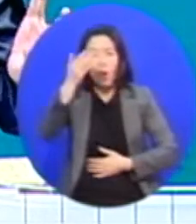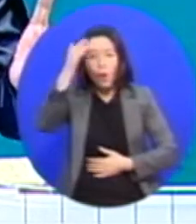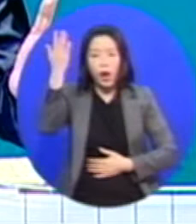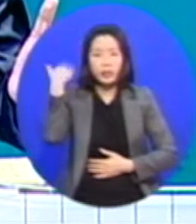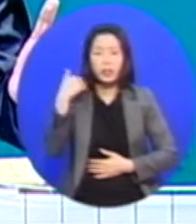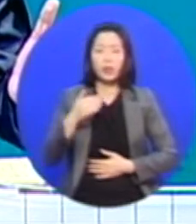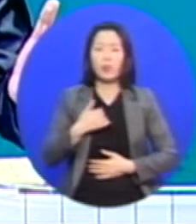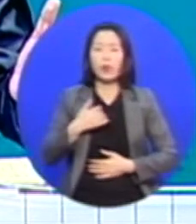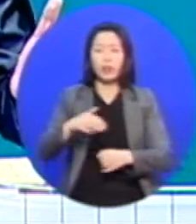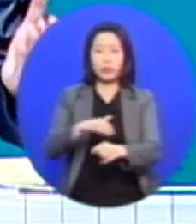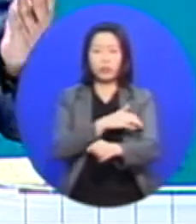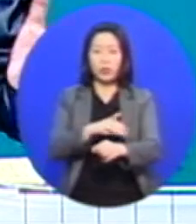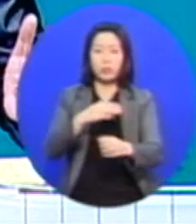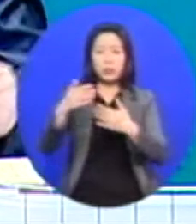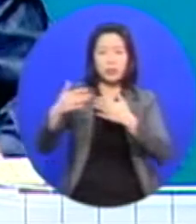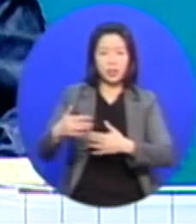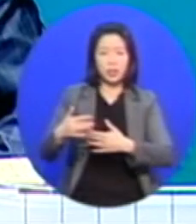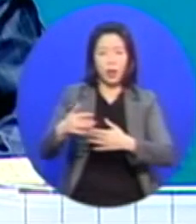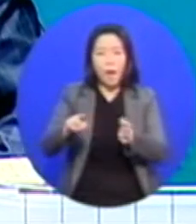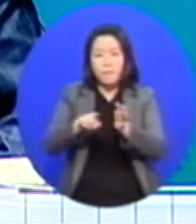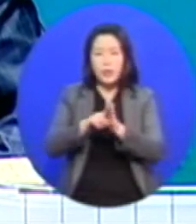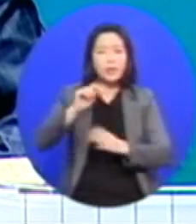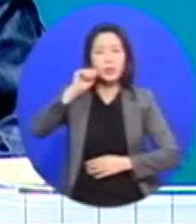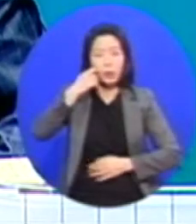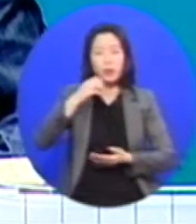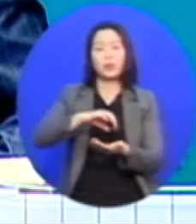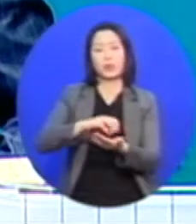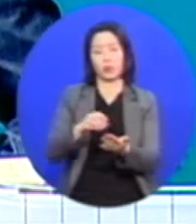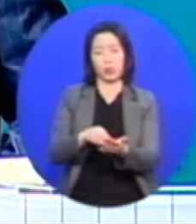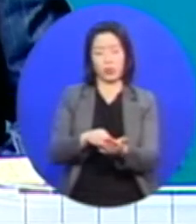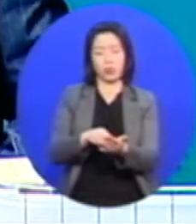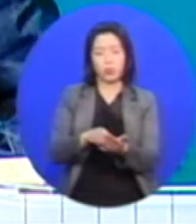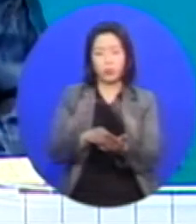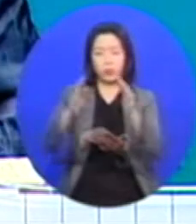불편했는지 서로 믿어지지 않을 정도에요